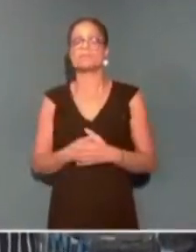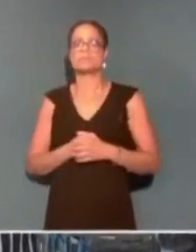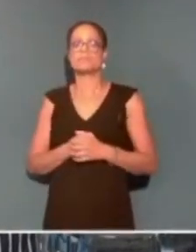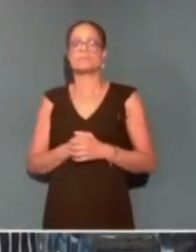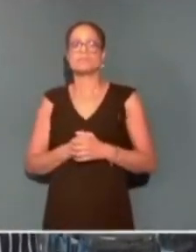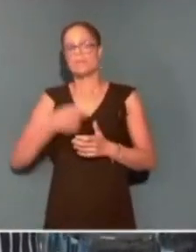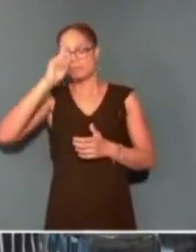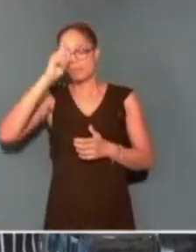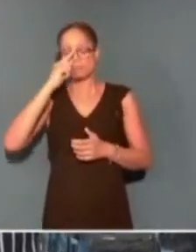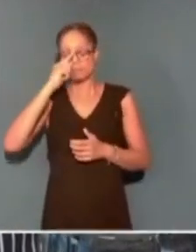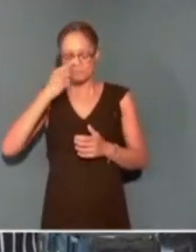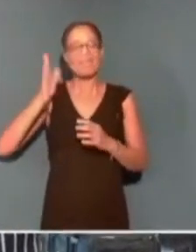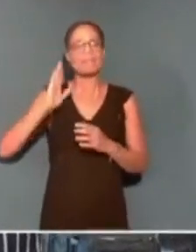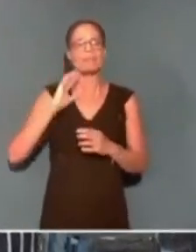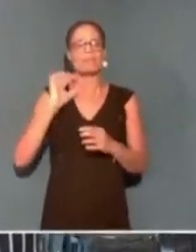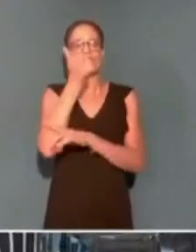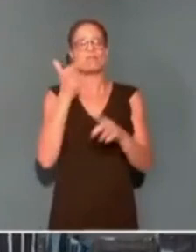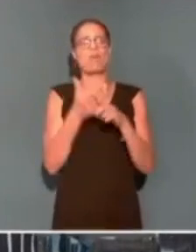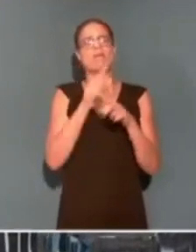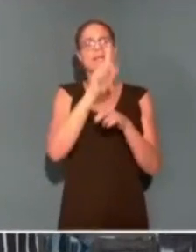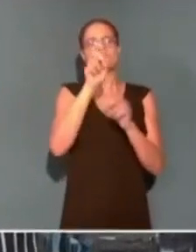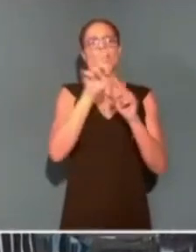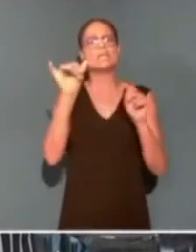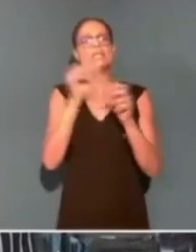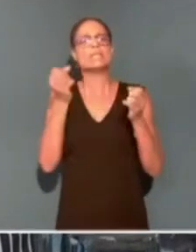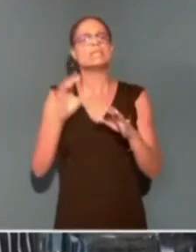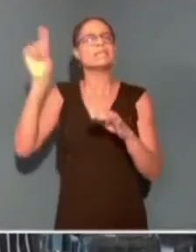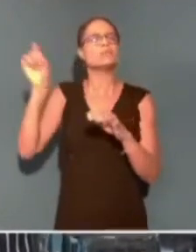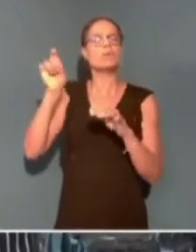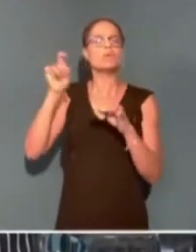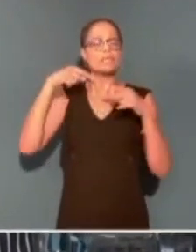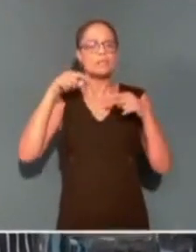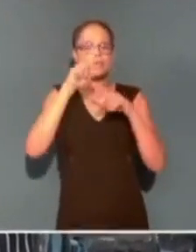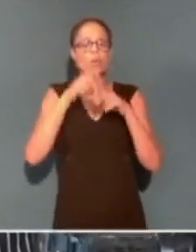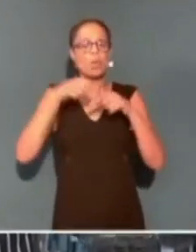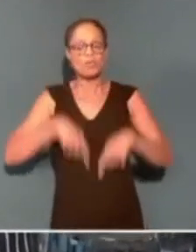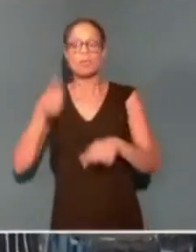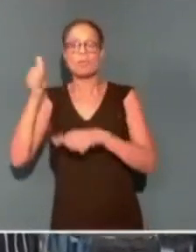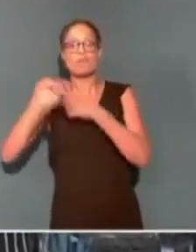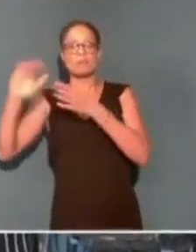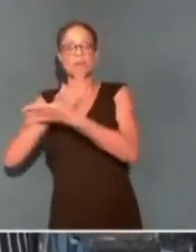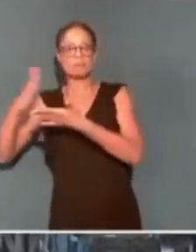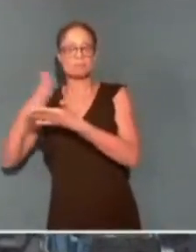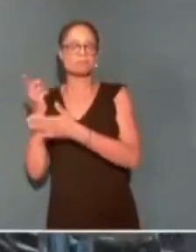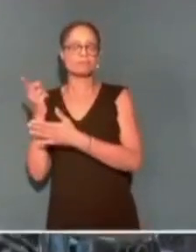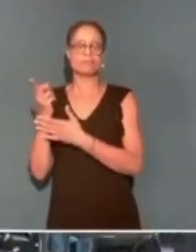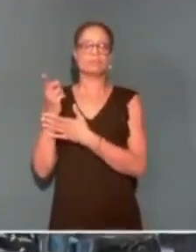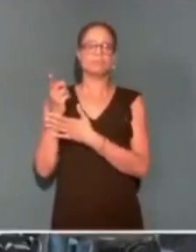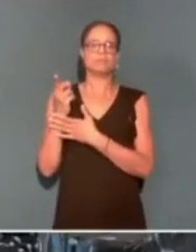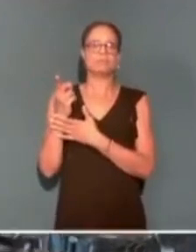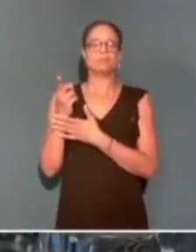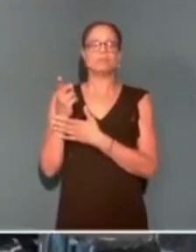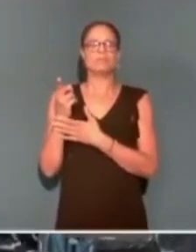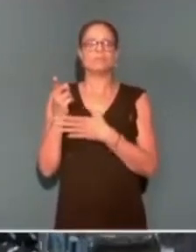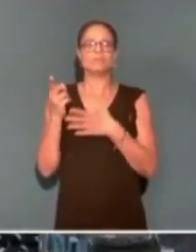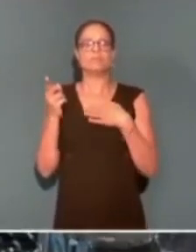que dans les fois précédentes, à chaque fois, ça a été le gouvernement qui a préparé le projet. Je sais que les élus qui étaient en place ont beaucoup